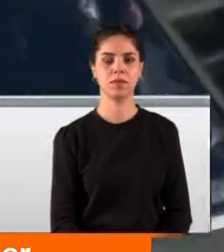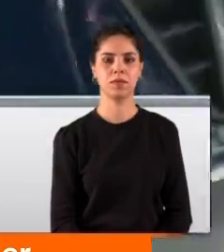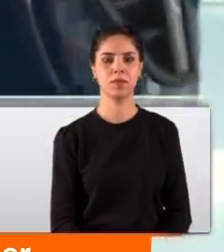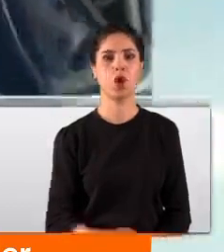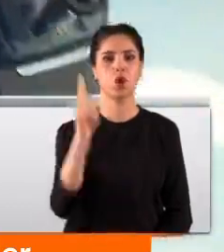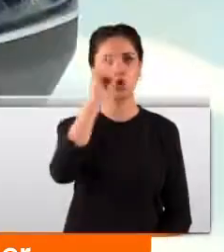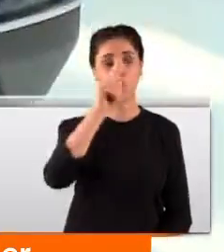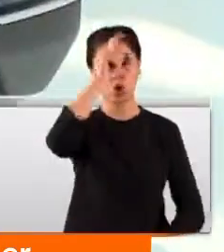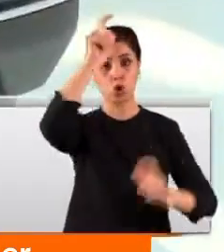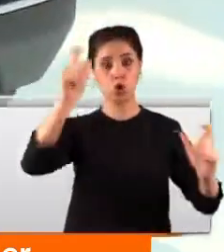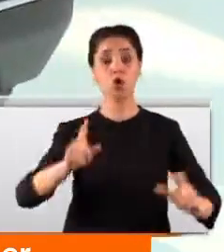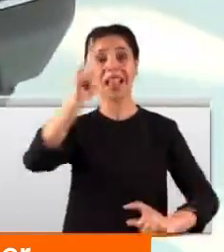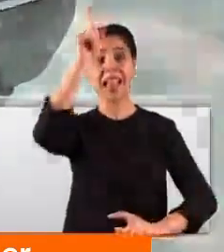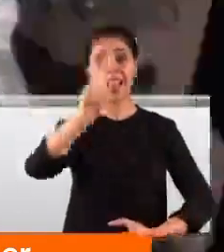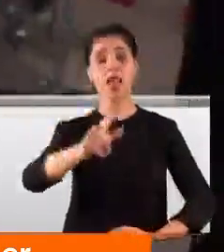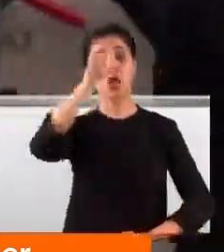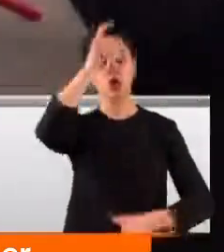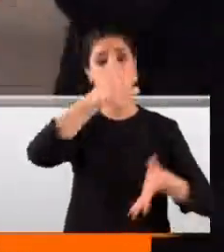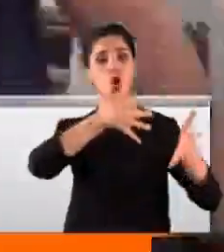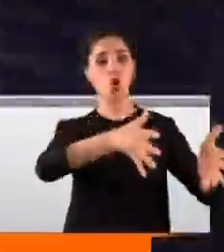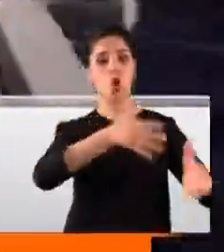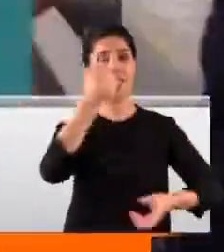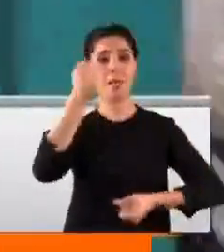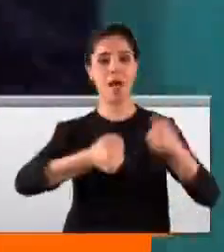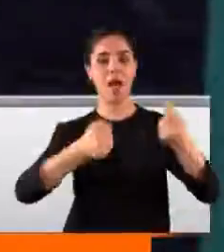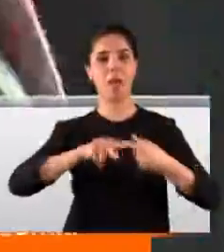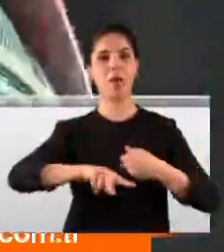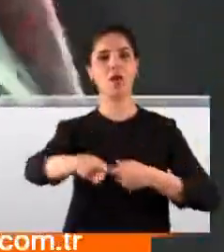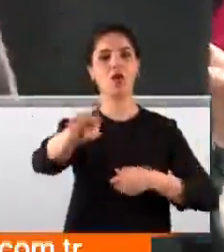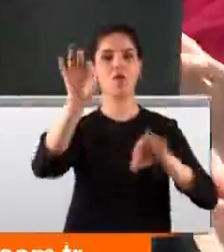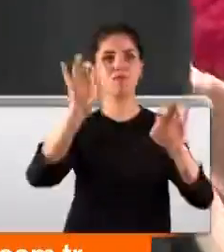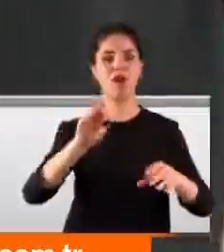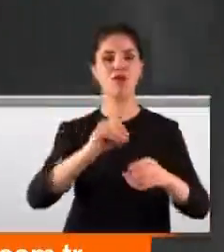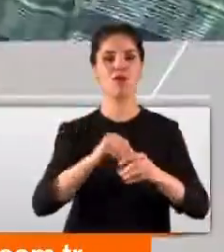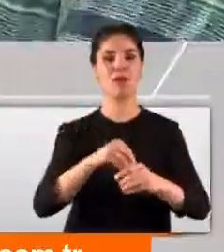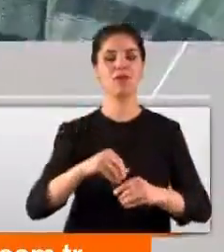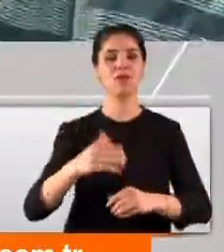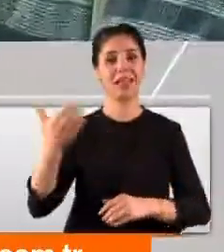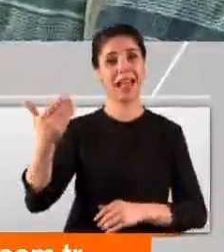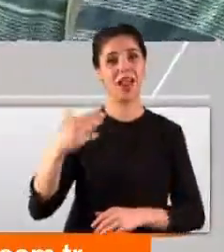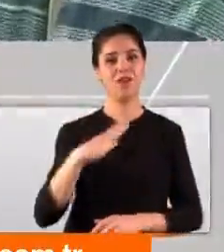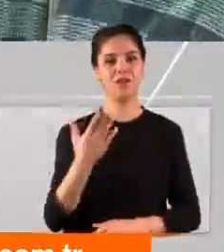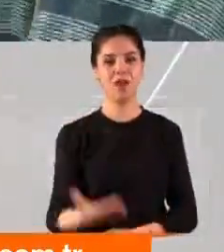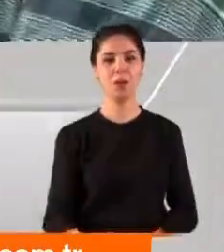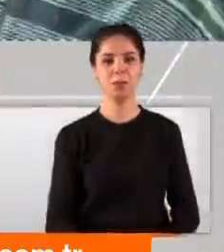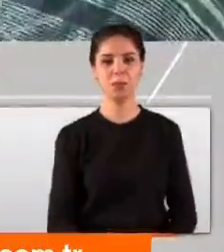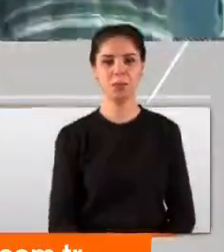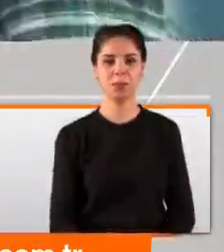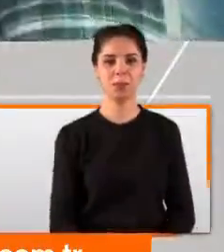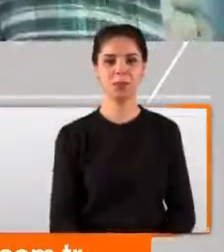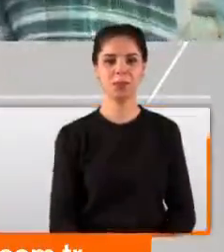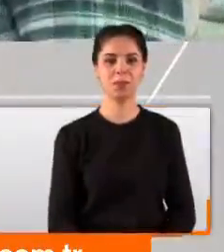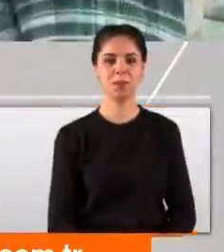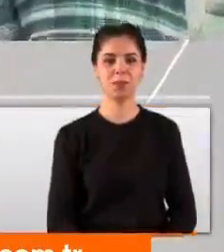Çünkü Türkiye'nin ilk yerli otomobili yollara çıkmak için gün sayıyor. İlk defa mı görüyorsunuz? İlk defa görüyorum. Çok